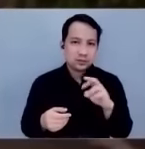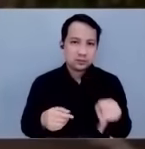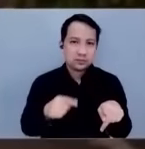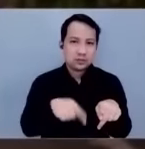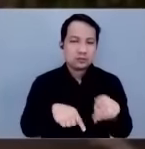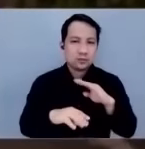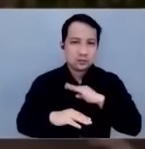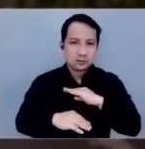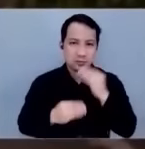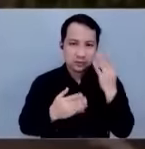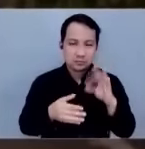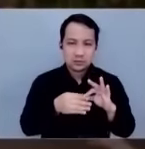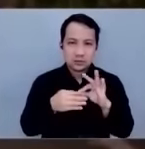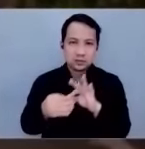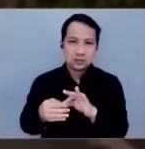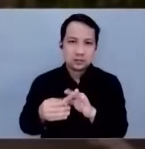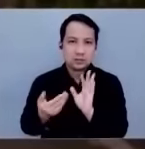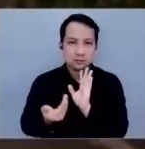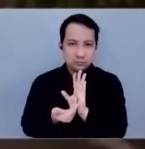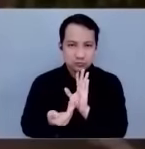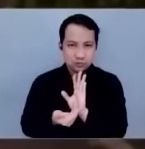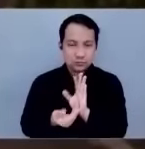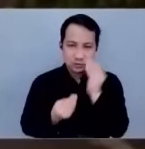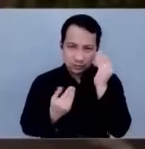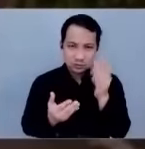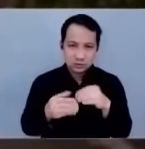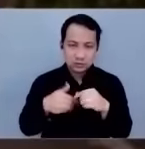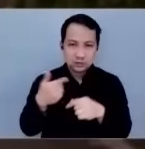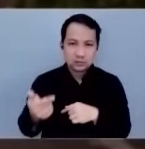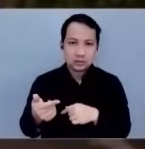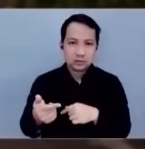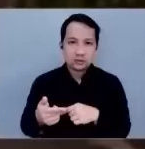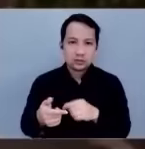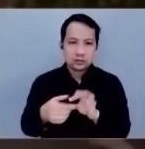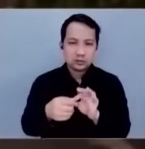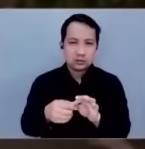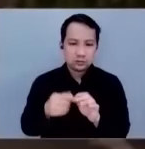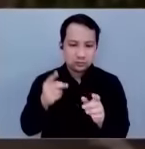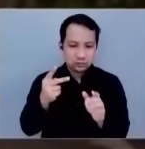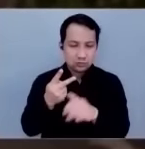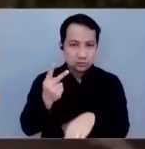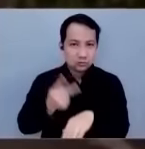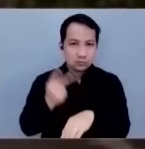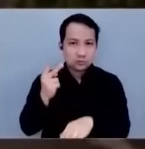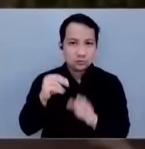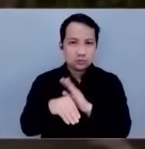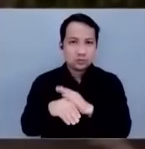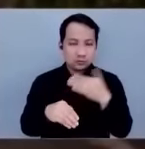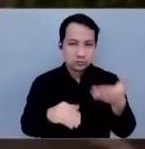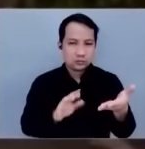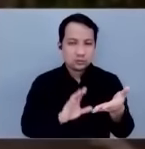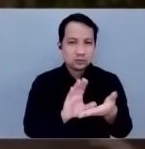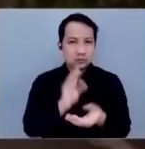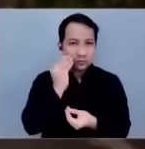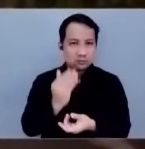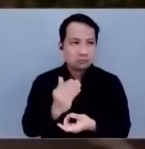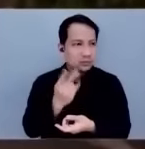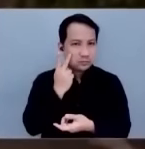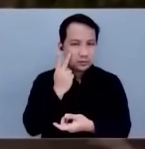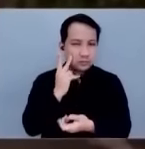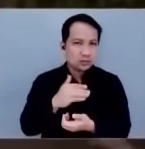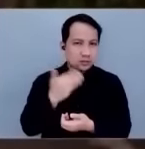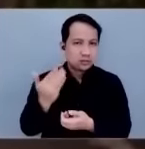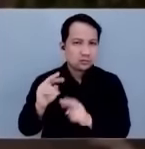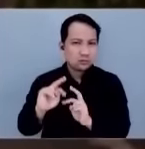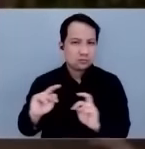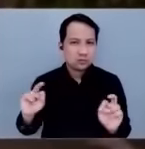ang nakalat nilang ebidensya para maghain ng reklamong double murder laban sa apat na suspect. Pero hindi sila tumitigil sa pag-iimbestiga